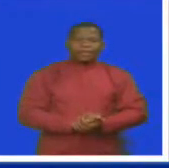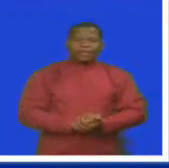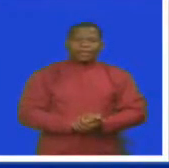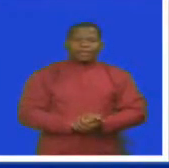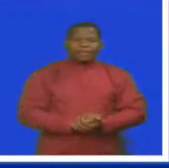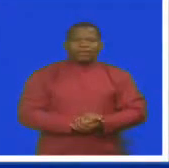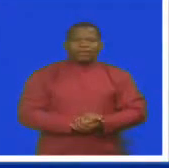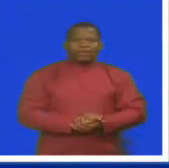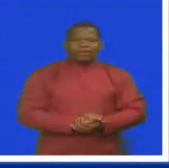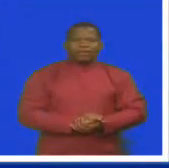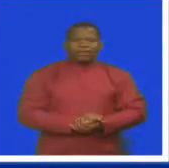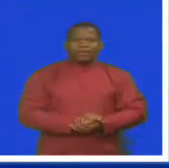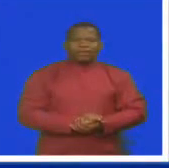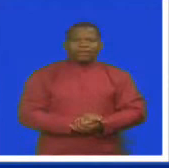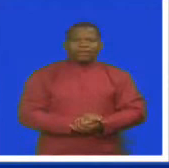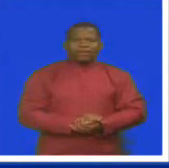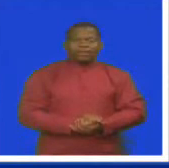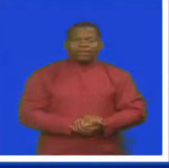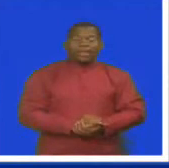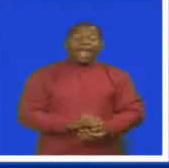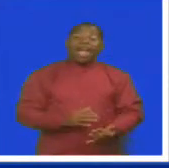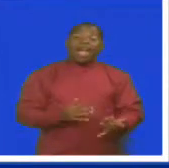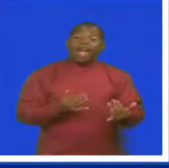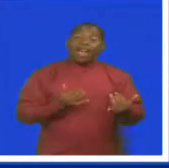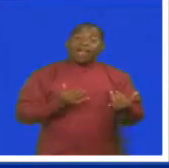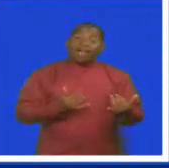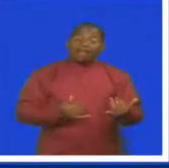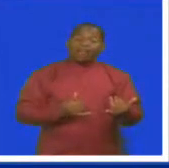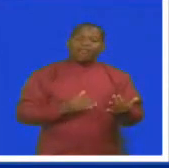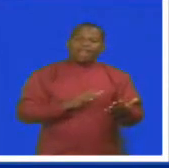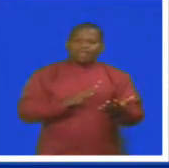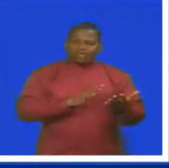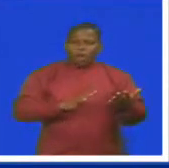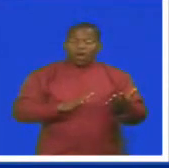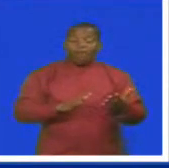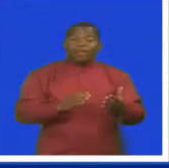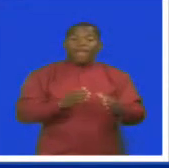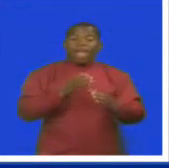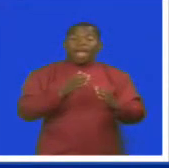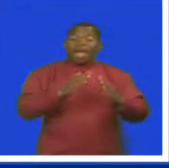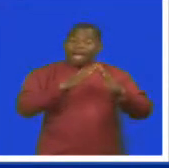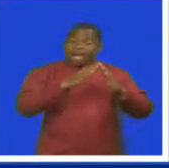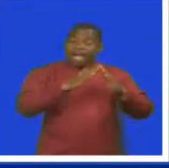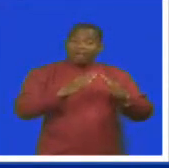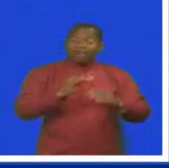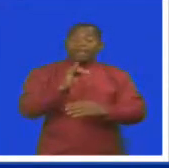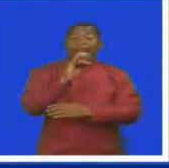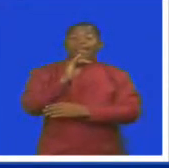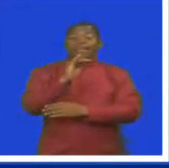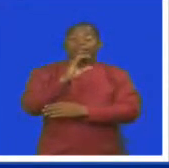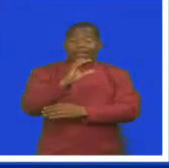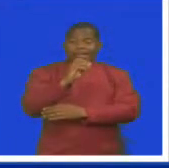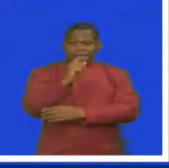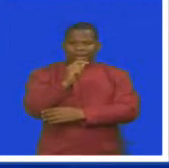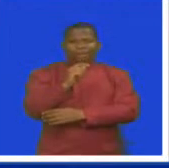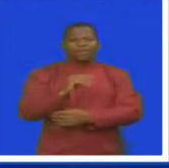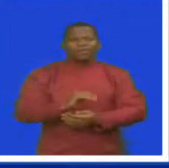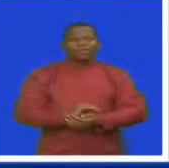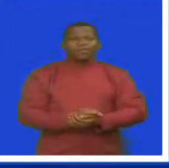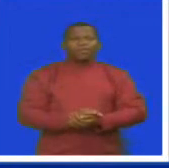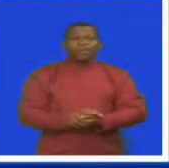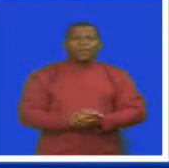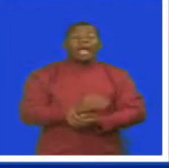Manje ngilamahle sitawubuyela kuyo indzaba yethu lephatamisekile yelitiko letekwatisa. Lo sabambe kuba indvuna yetekwatisa Mancoba